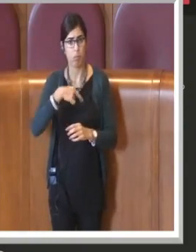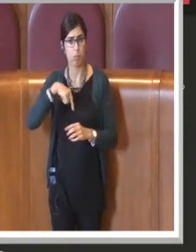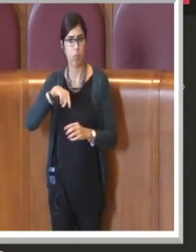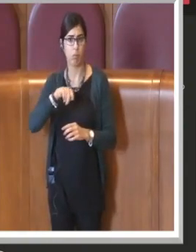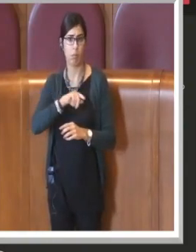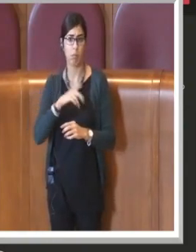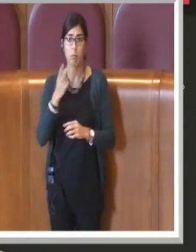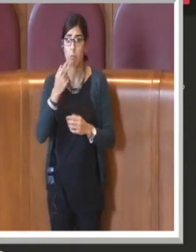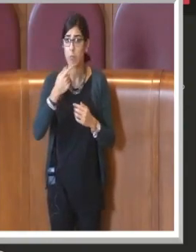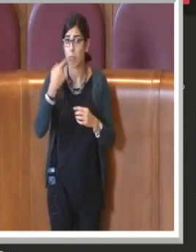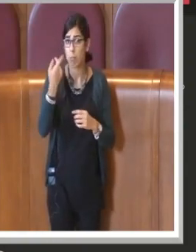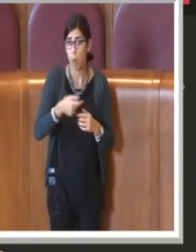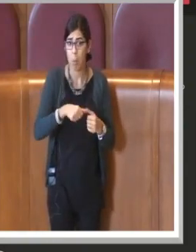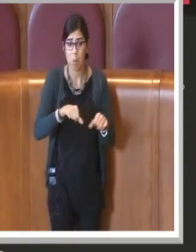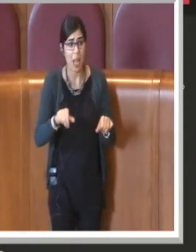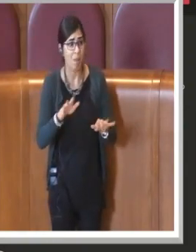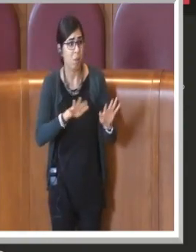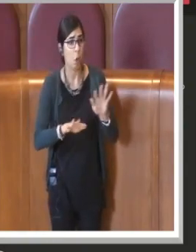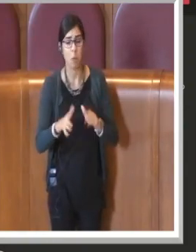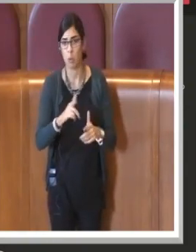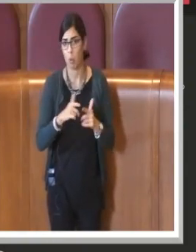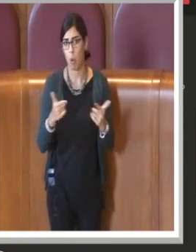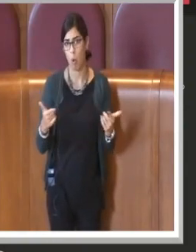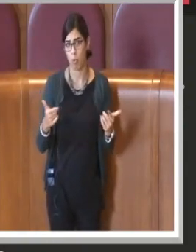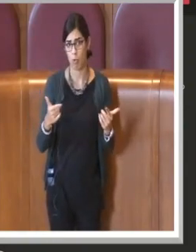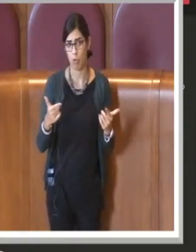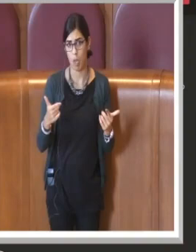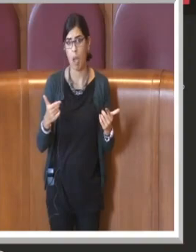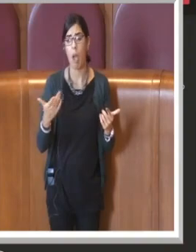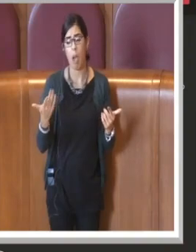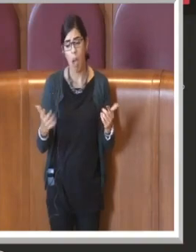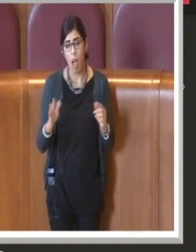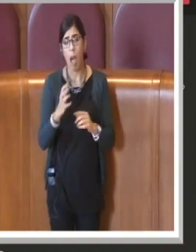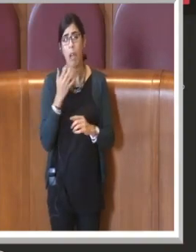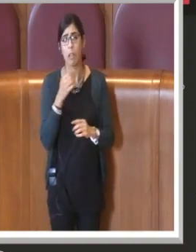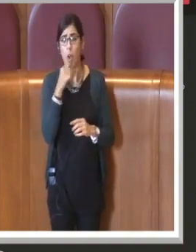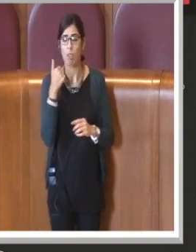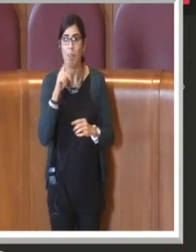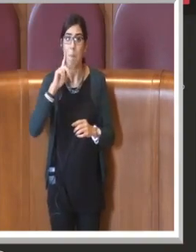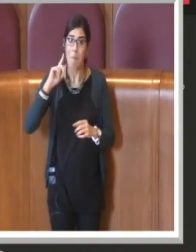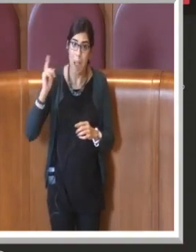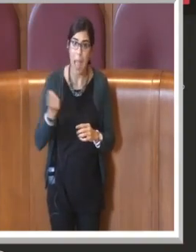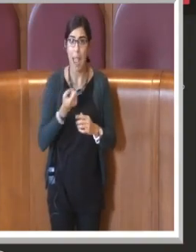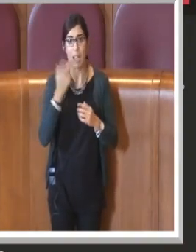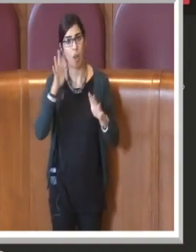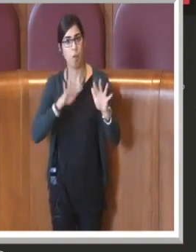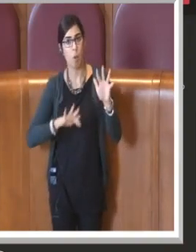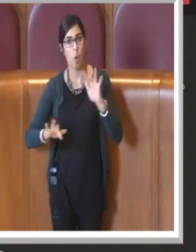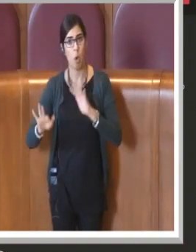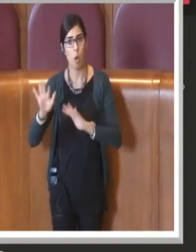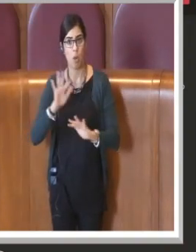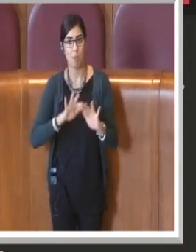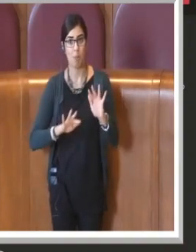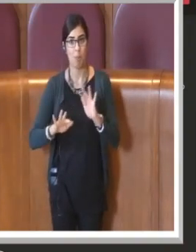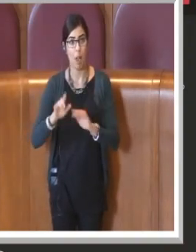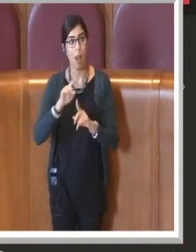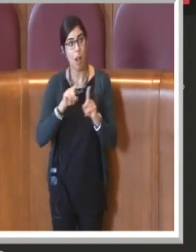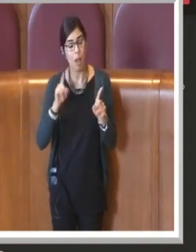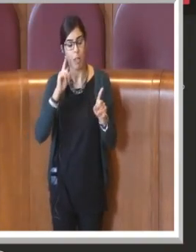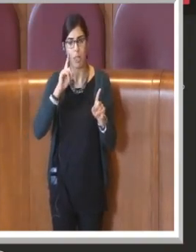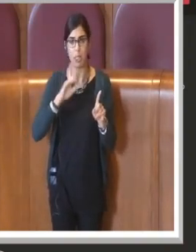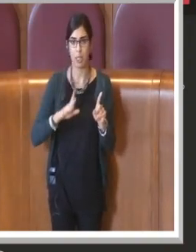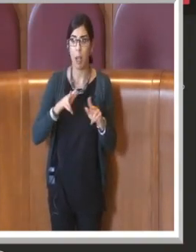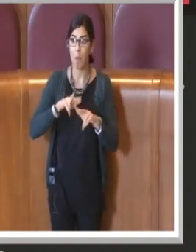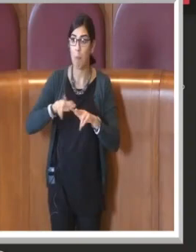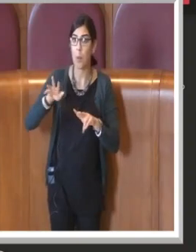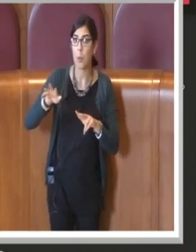nessuna informazione utile, potrebbero sapere che i municipi spesso sono in più gravi difficoltà, ed